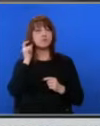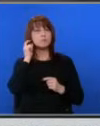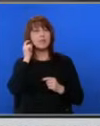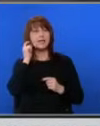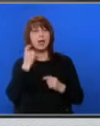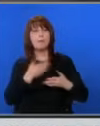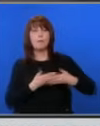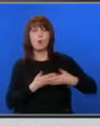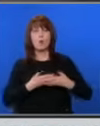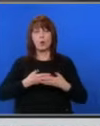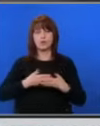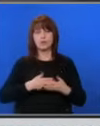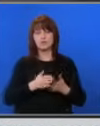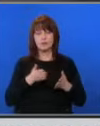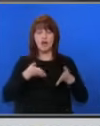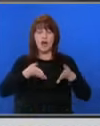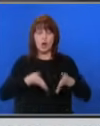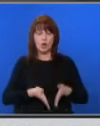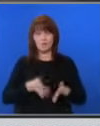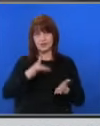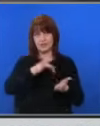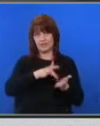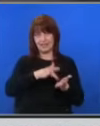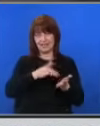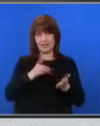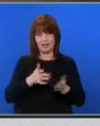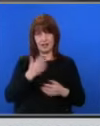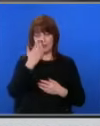на централните софийски гробища. Поклон пред паметта му.